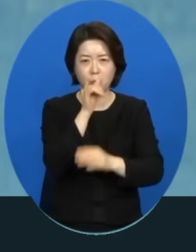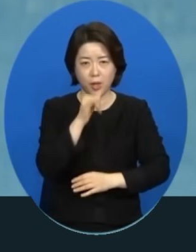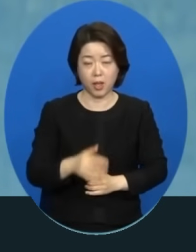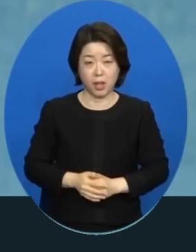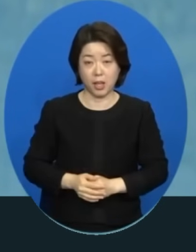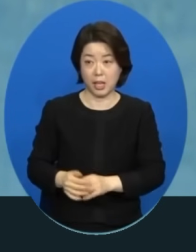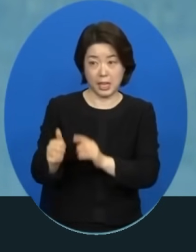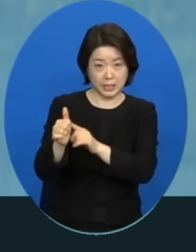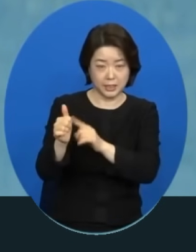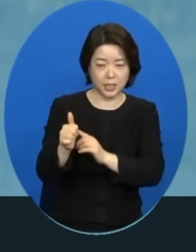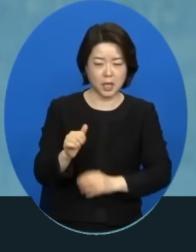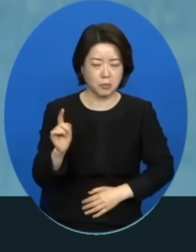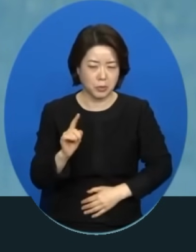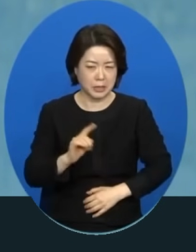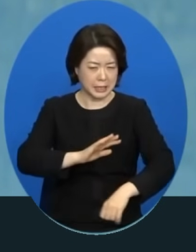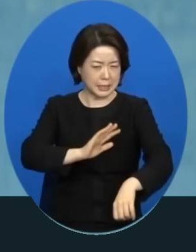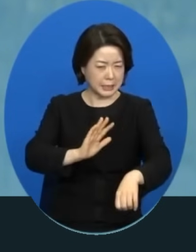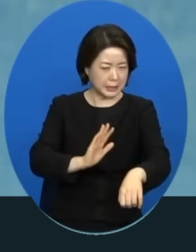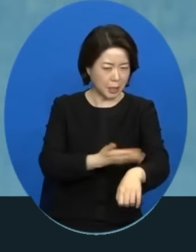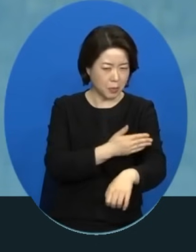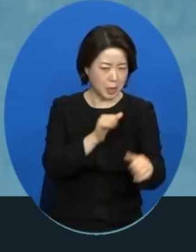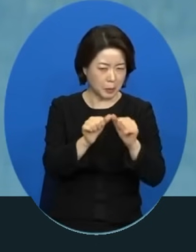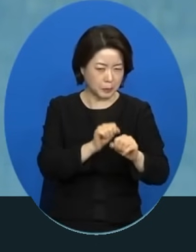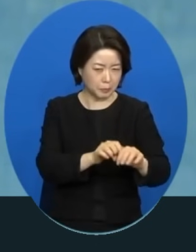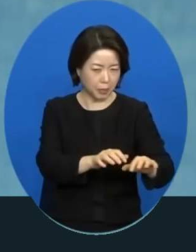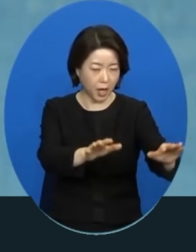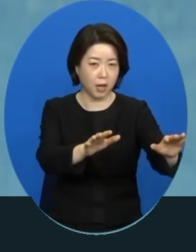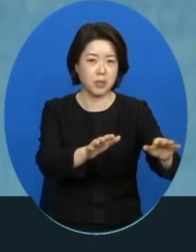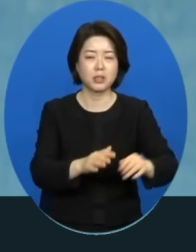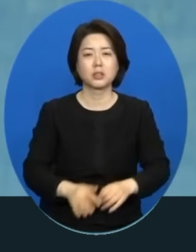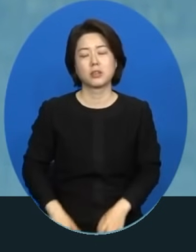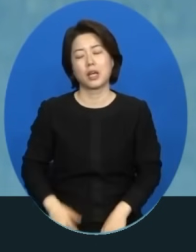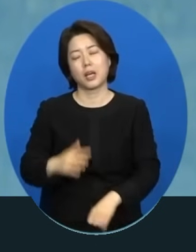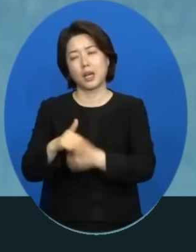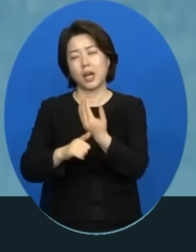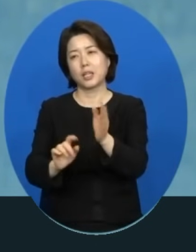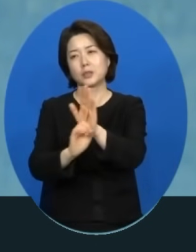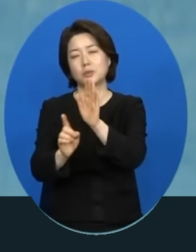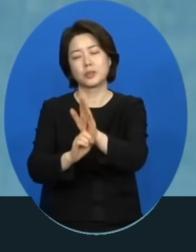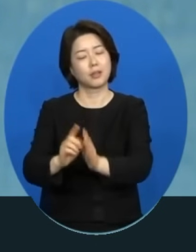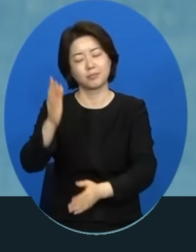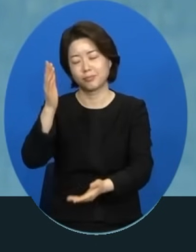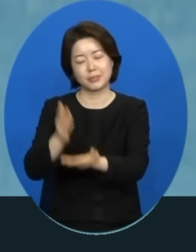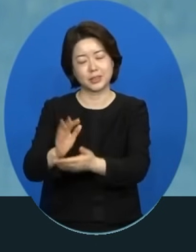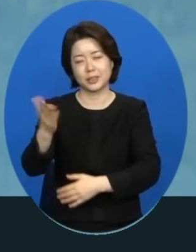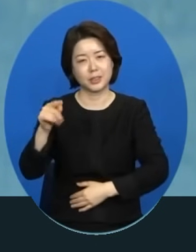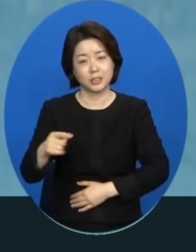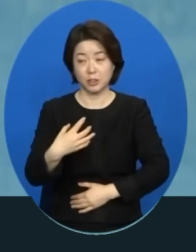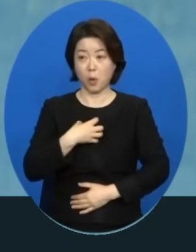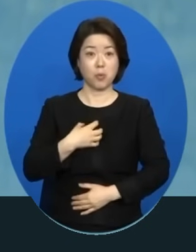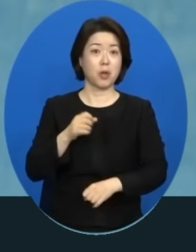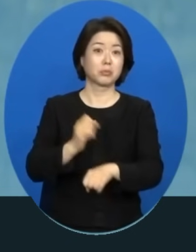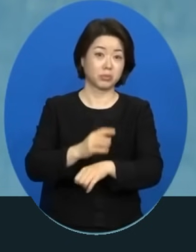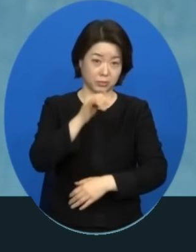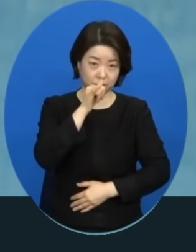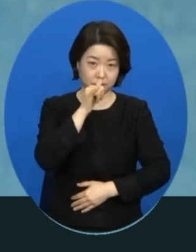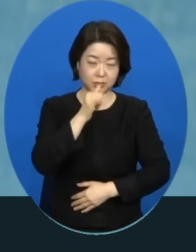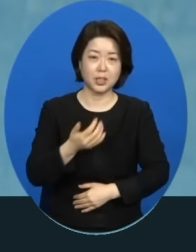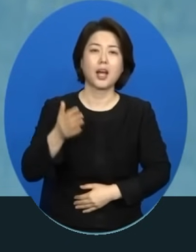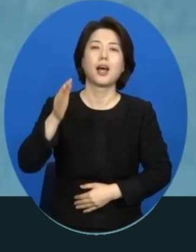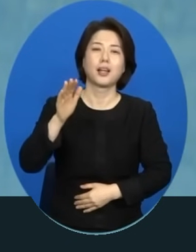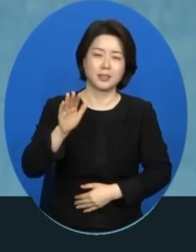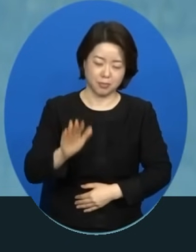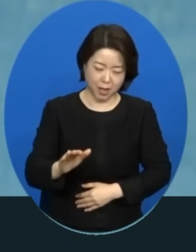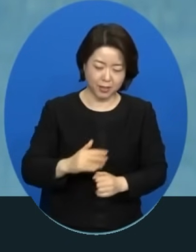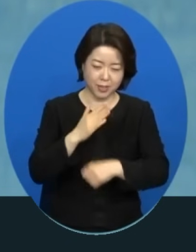그분이 스캔들이 나게 되면요, 아 이거는 안 하니만 못합니다. 사실 그런 위험성이 있지만 그러나